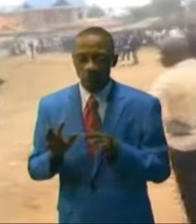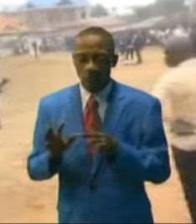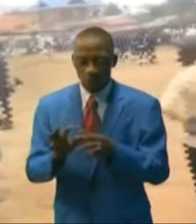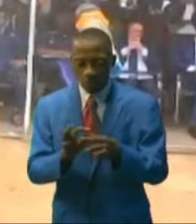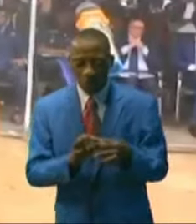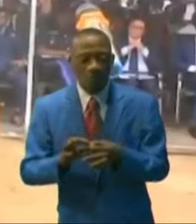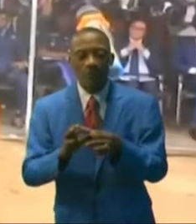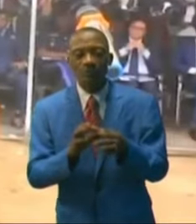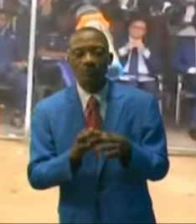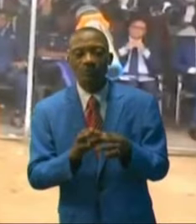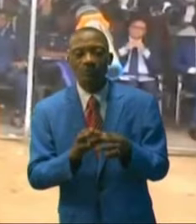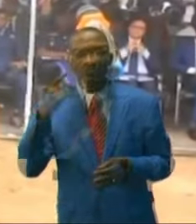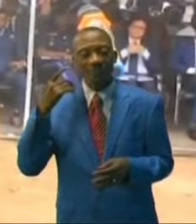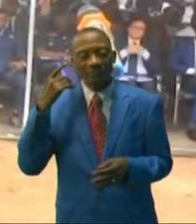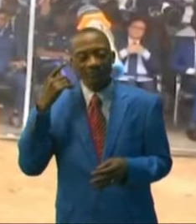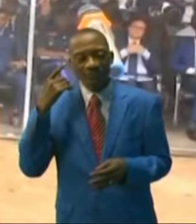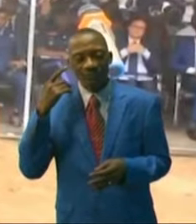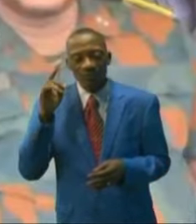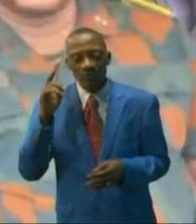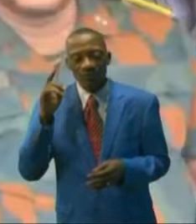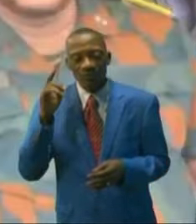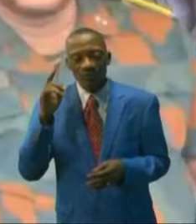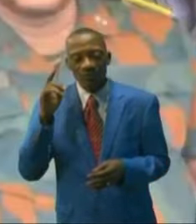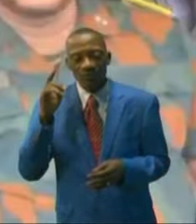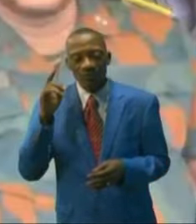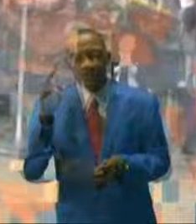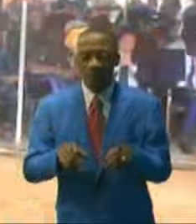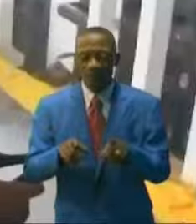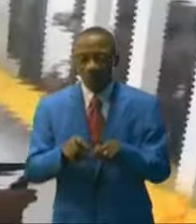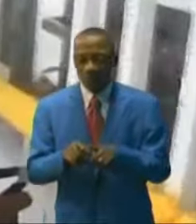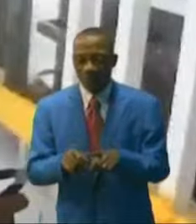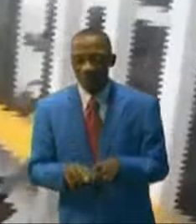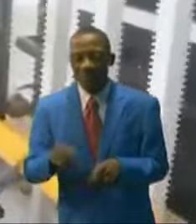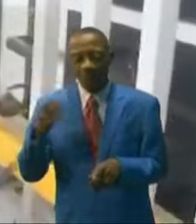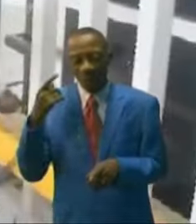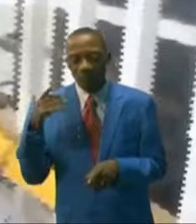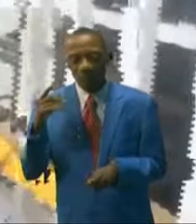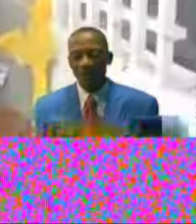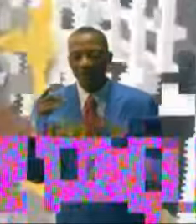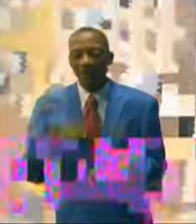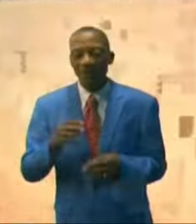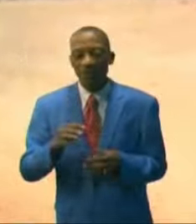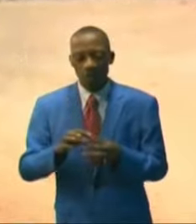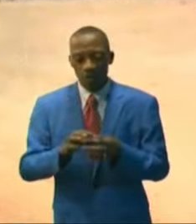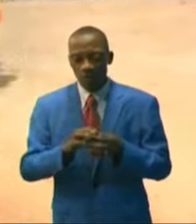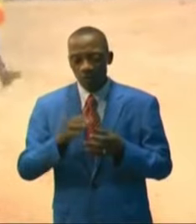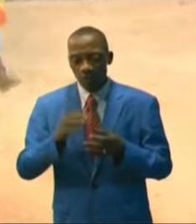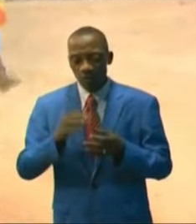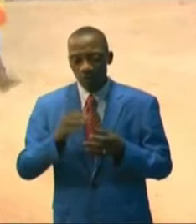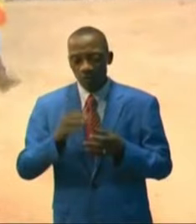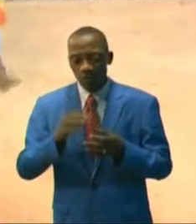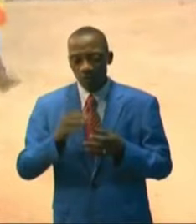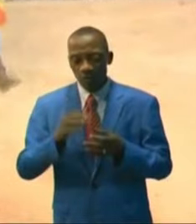peut aller des informations. Coupé du ruban symbolique et défilé de